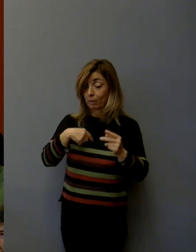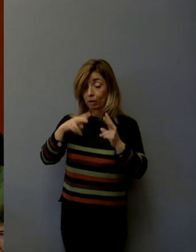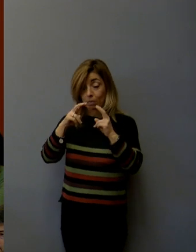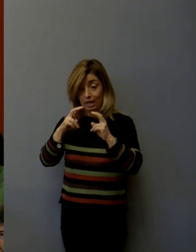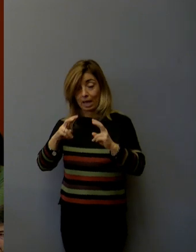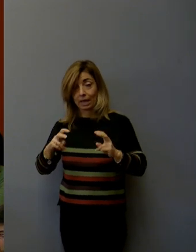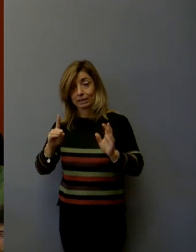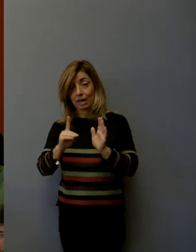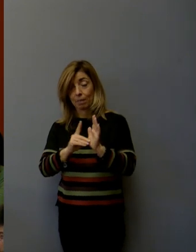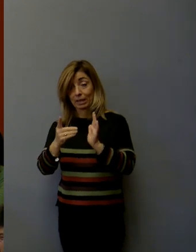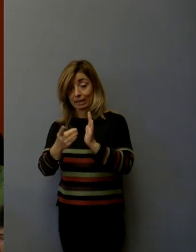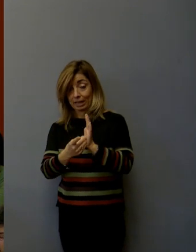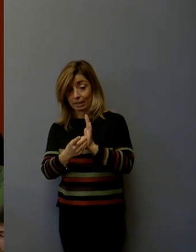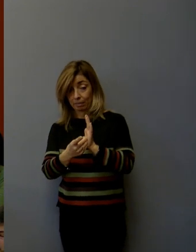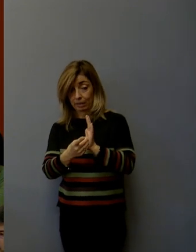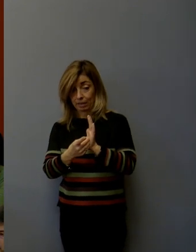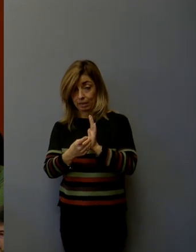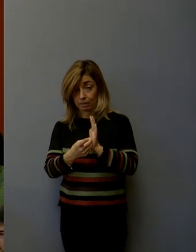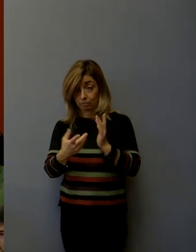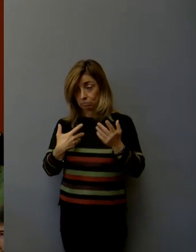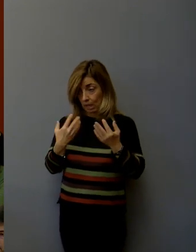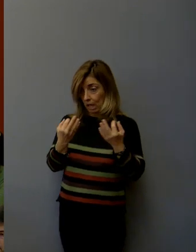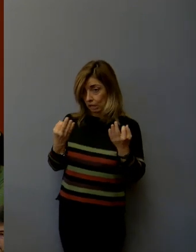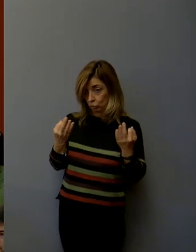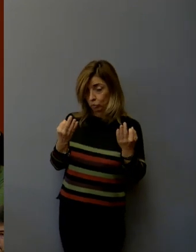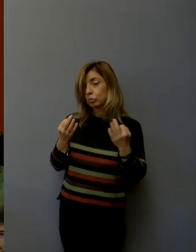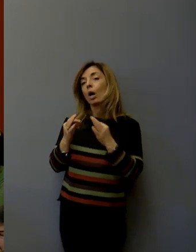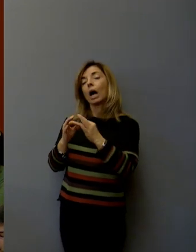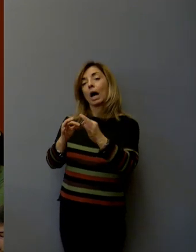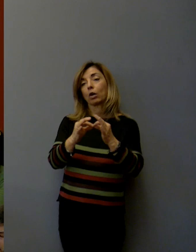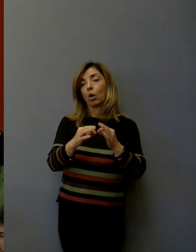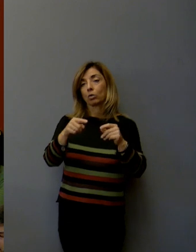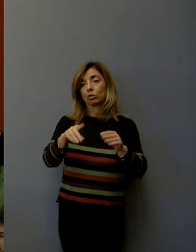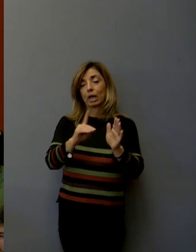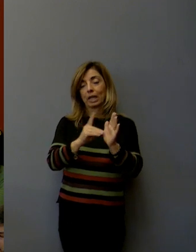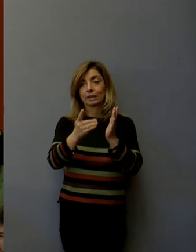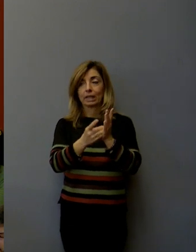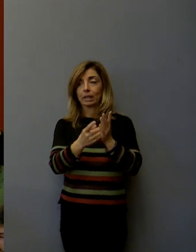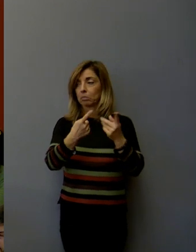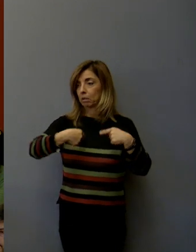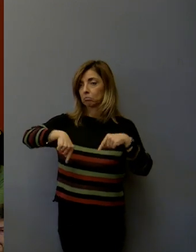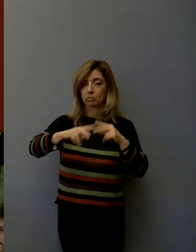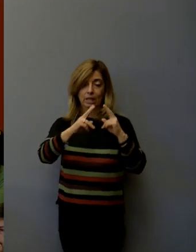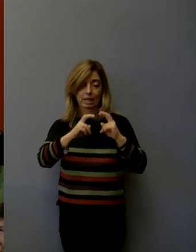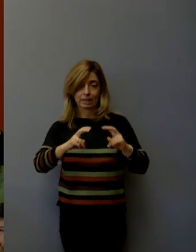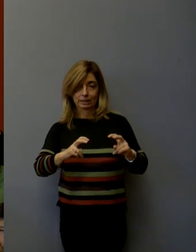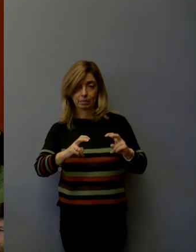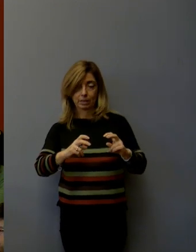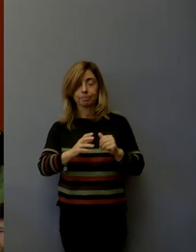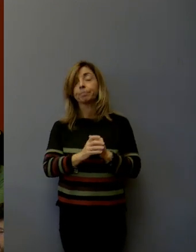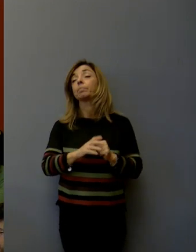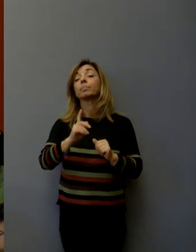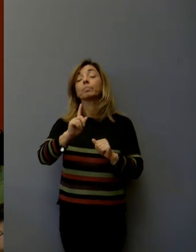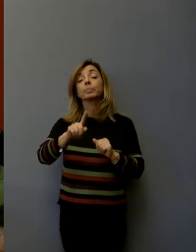Almeno su questo siamo d'accordo Siamo esaminando una delibera su questo siamo d'accordo Dopodiché i